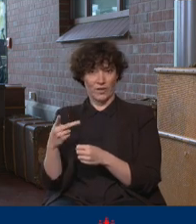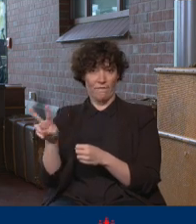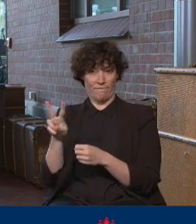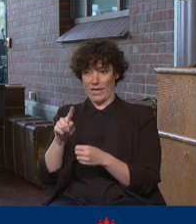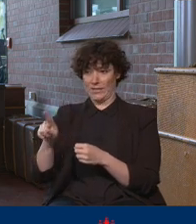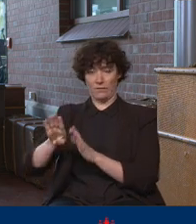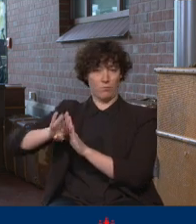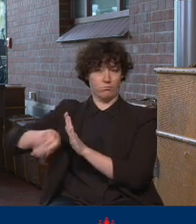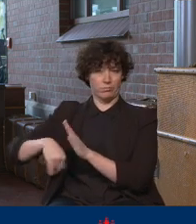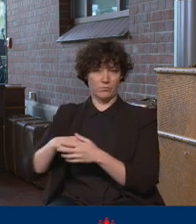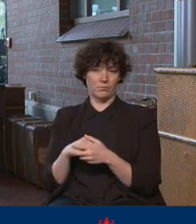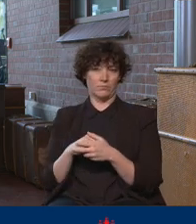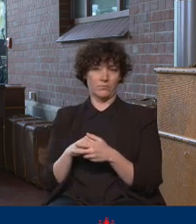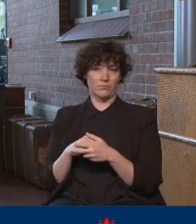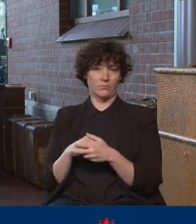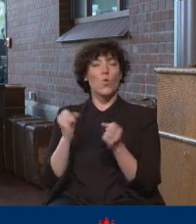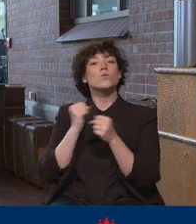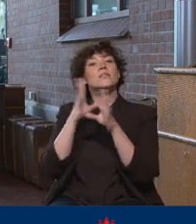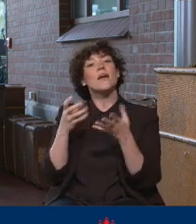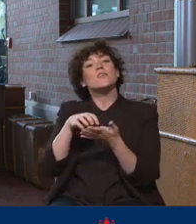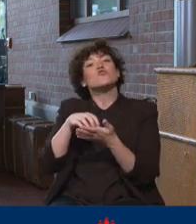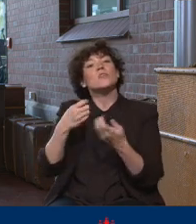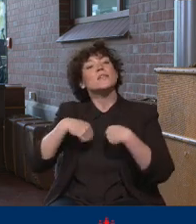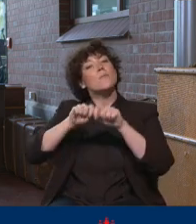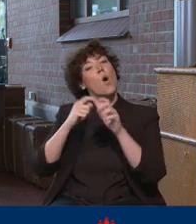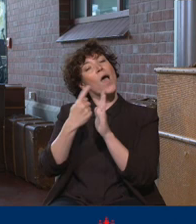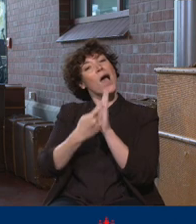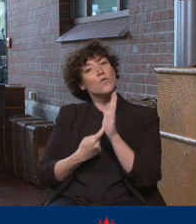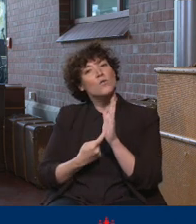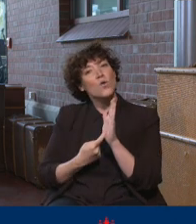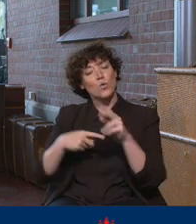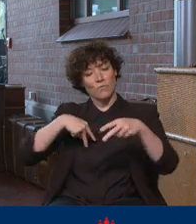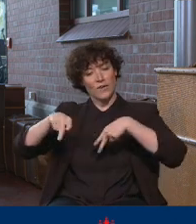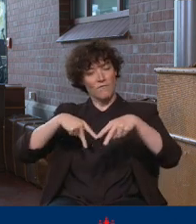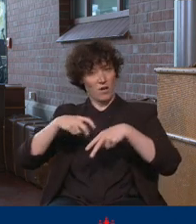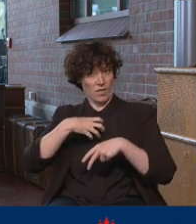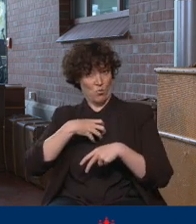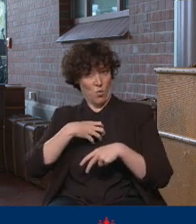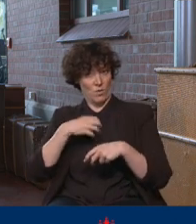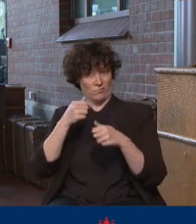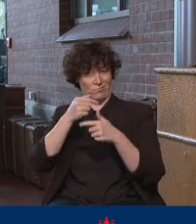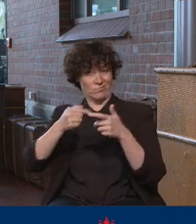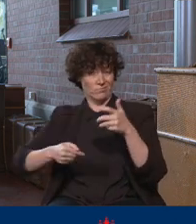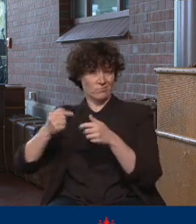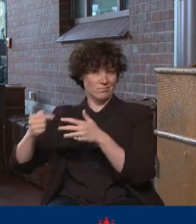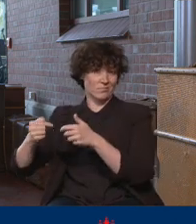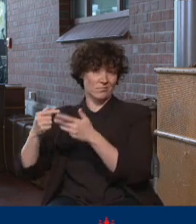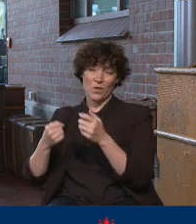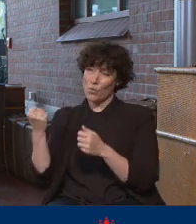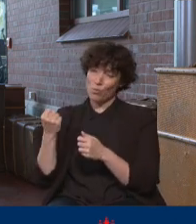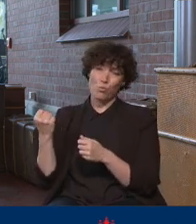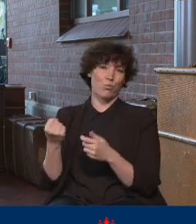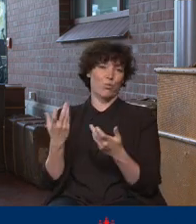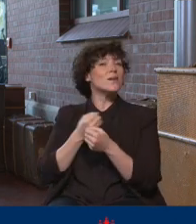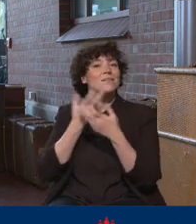und die frage ist natürlich das ist nicht nur eine städtebauliche herausforderung diese ganzen verkehrlichen probleme diesen immanent und das ist tatsächlich